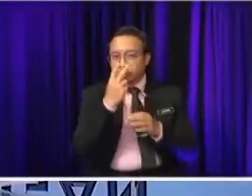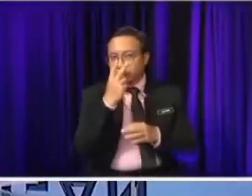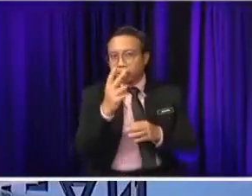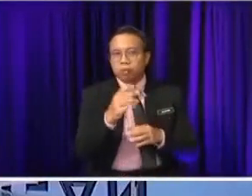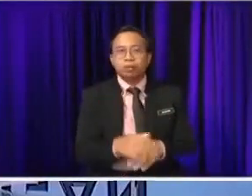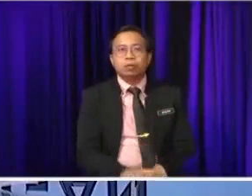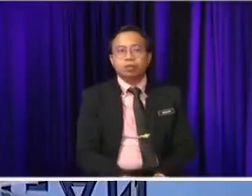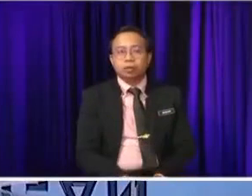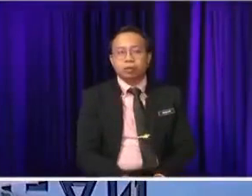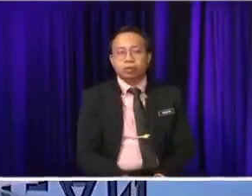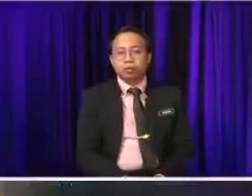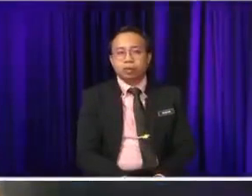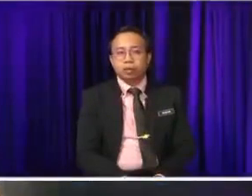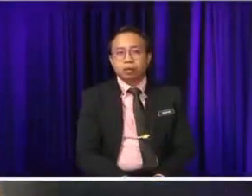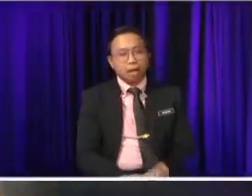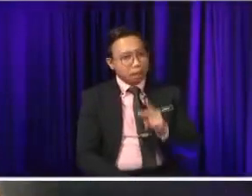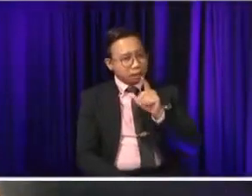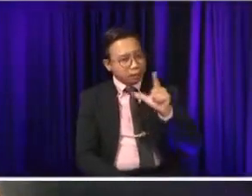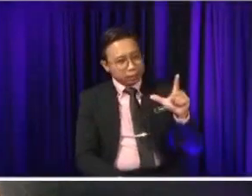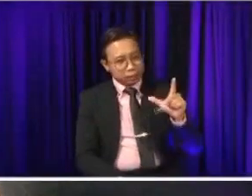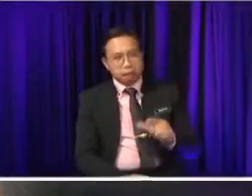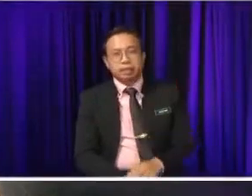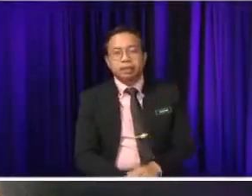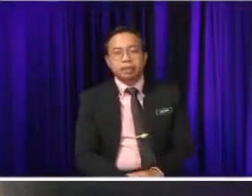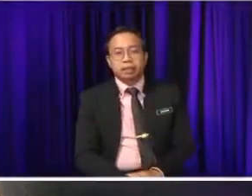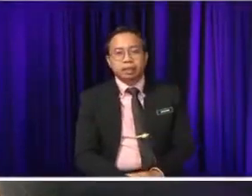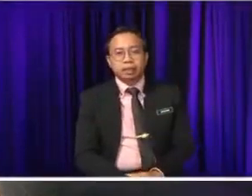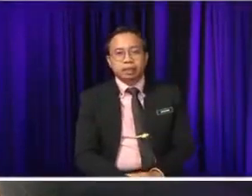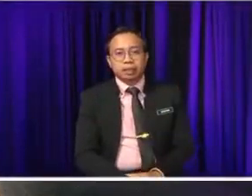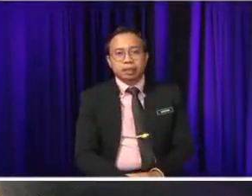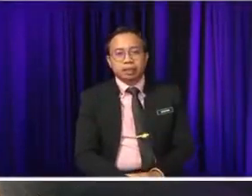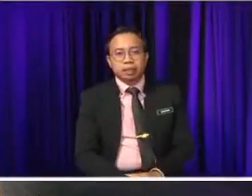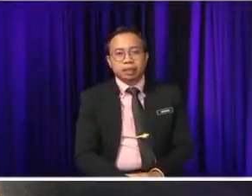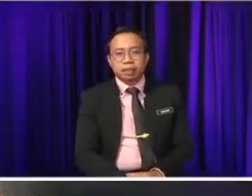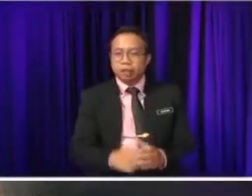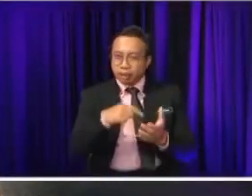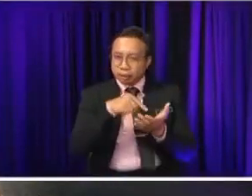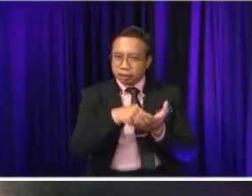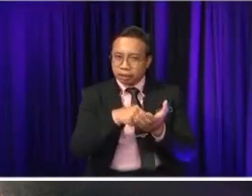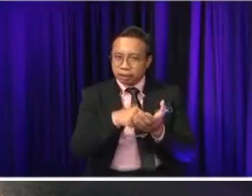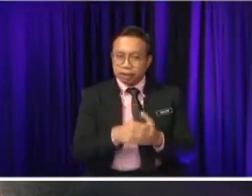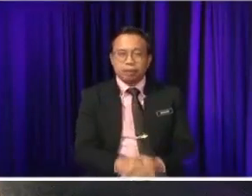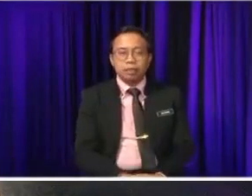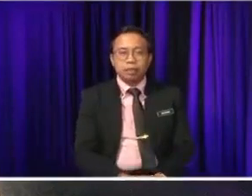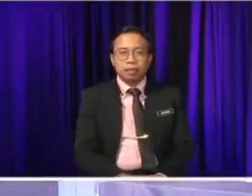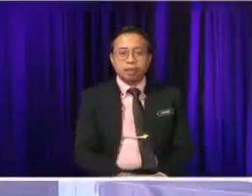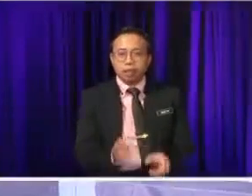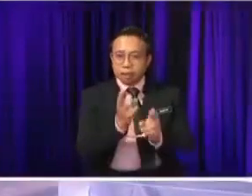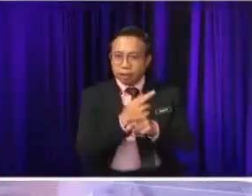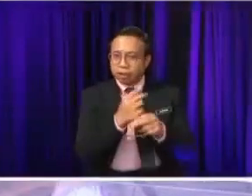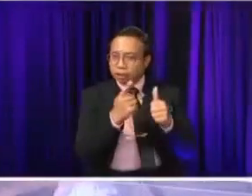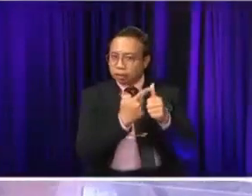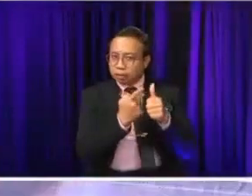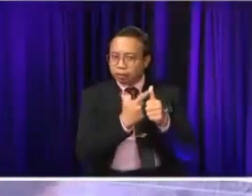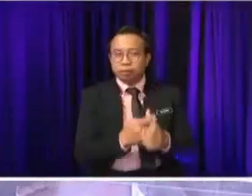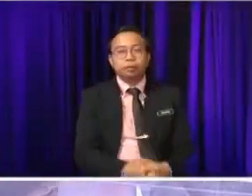bahagianya yang belah kiri ke sini berani oke yang ini adalah eee rekaan pertama